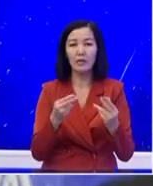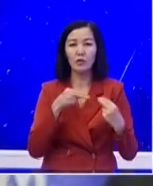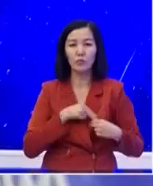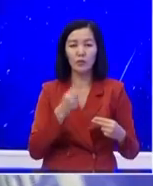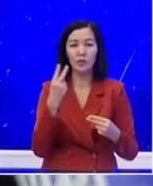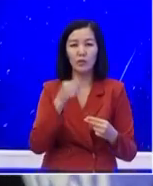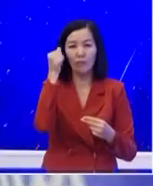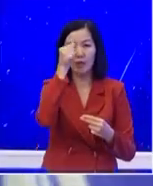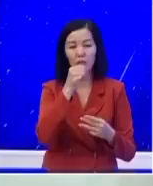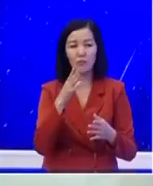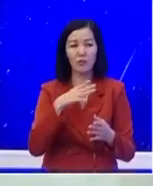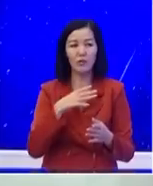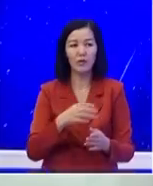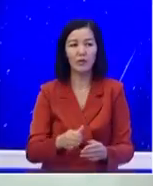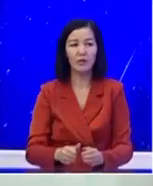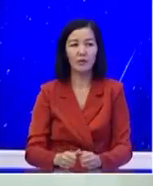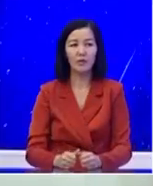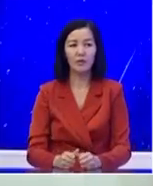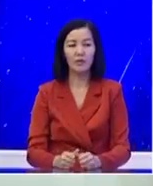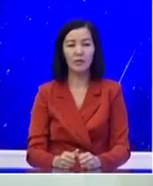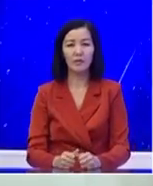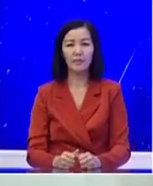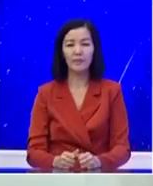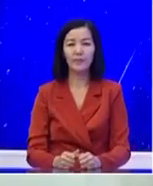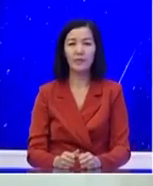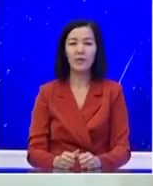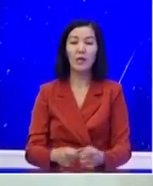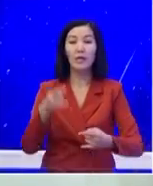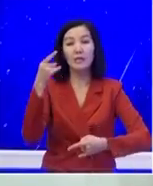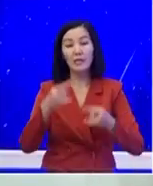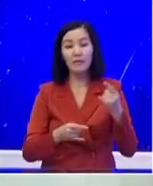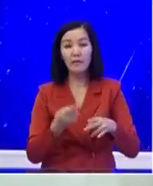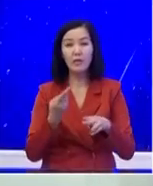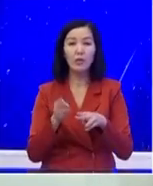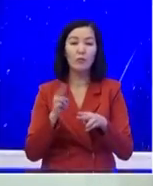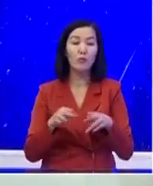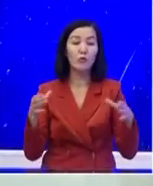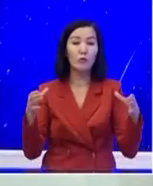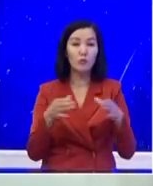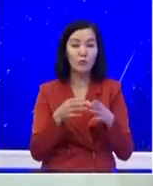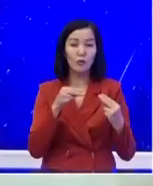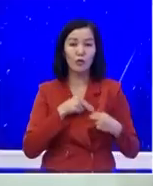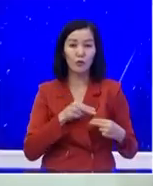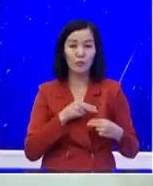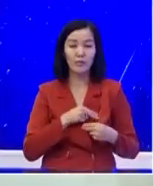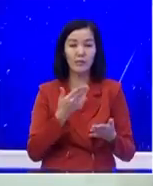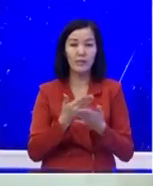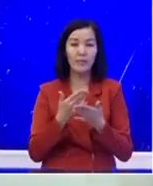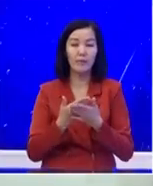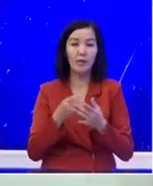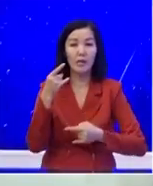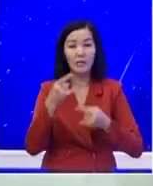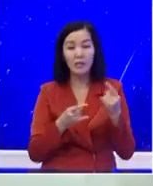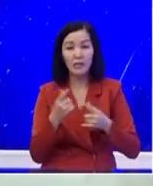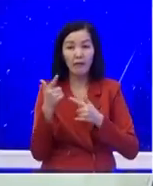20 жылдан асты. Телевидение был ұжымдық жұмыс. Мысалы, бір сюжет жасау үшін оператор, бейне инженер